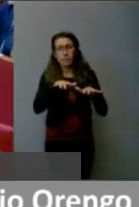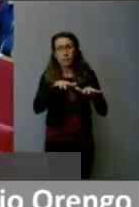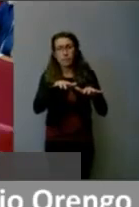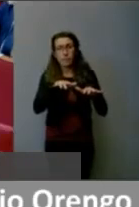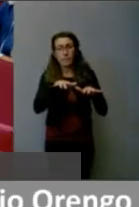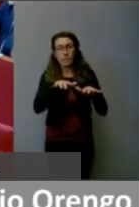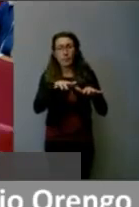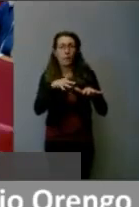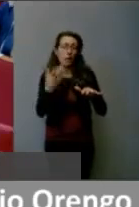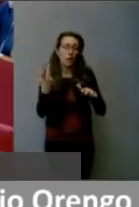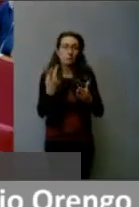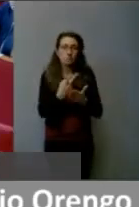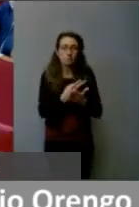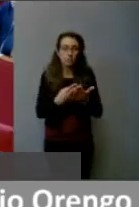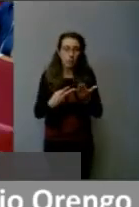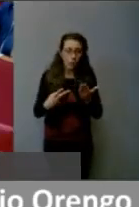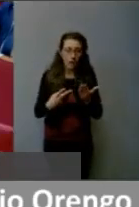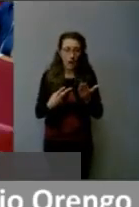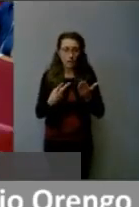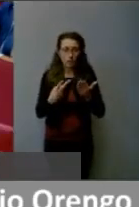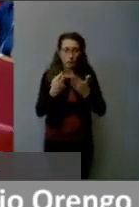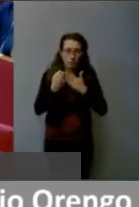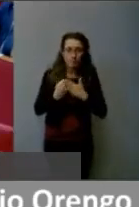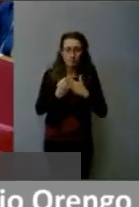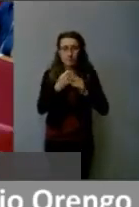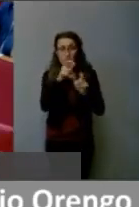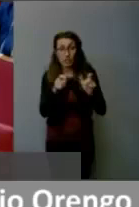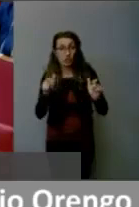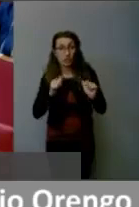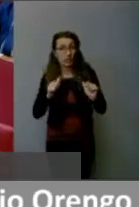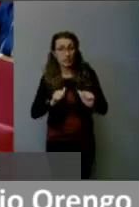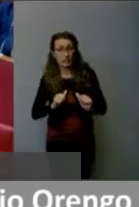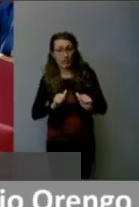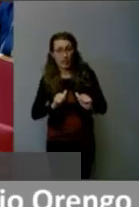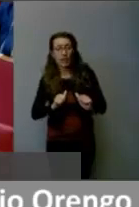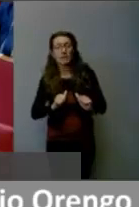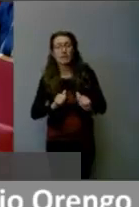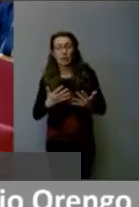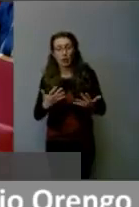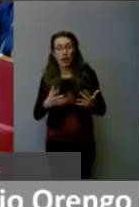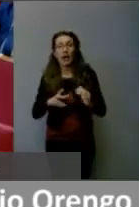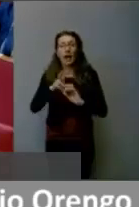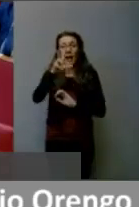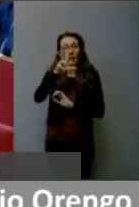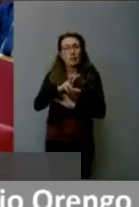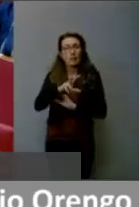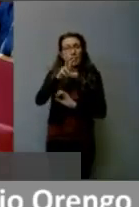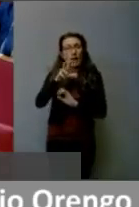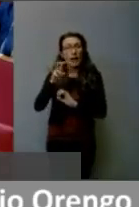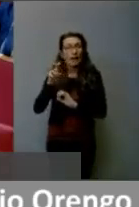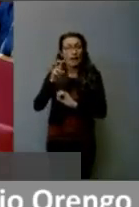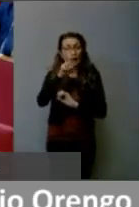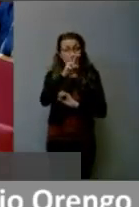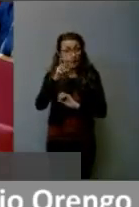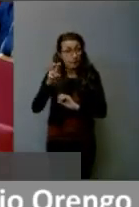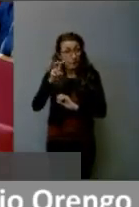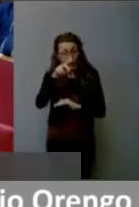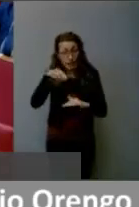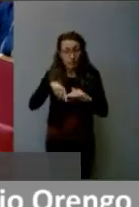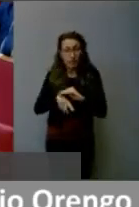venire incontro alla cittadinanza di far usufruire ascensori, cremagliere, metropolitana